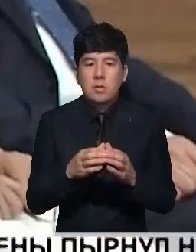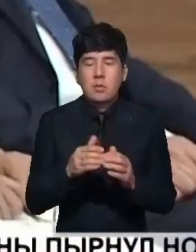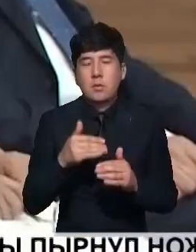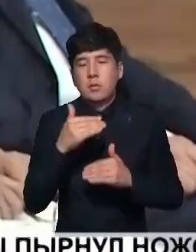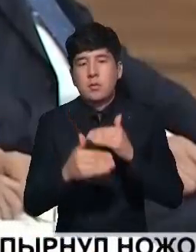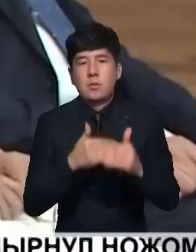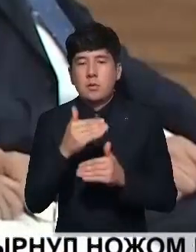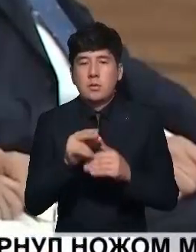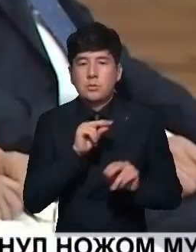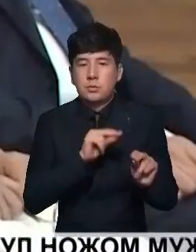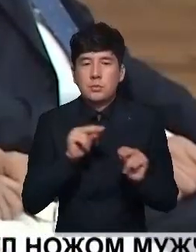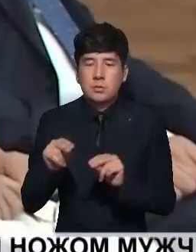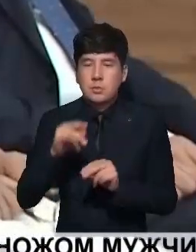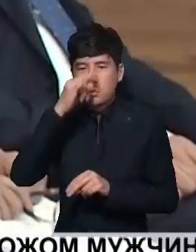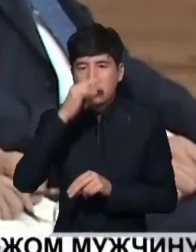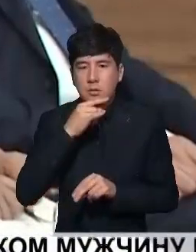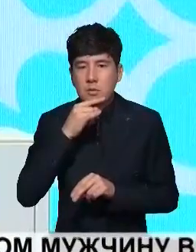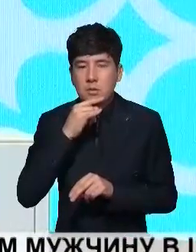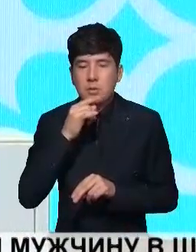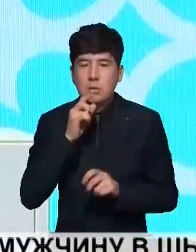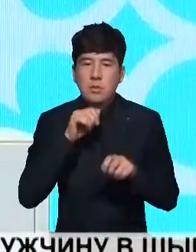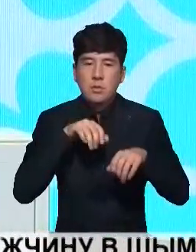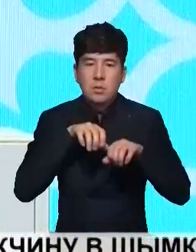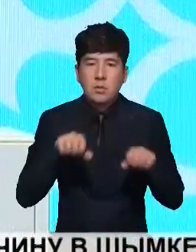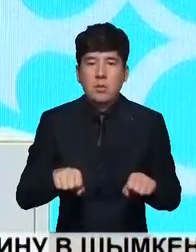построению справедливого Казахстана, в котором господствует закон и